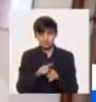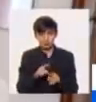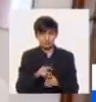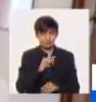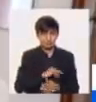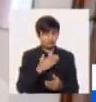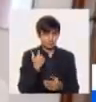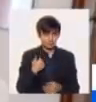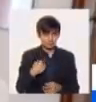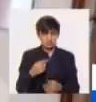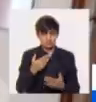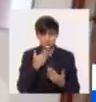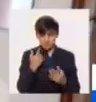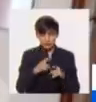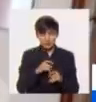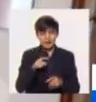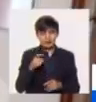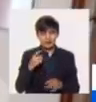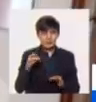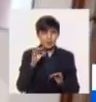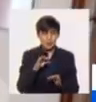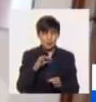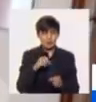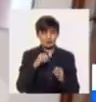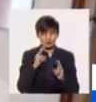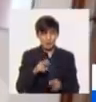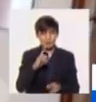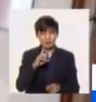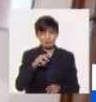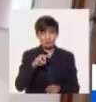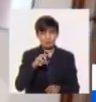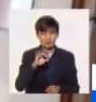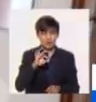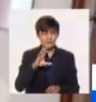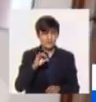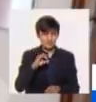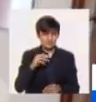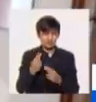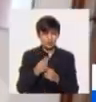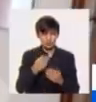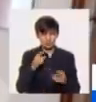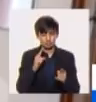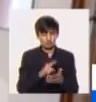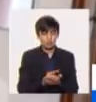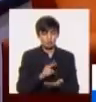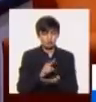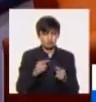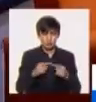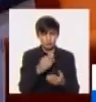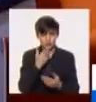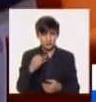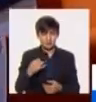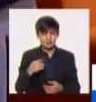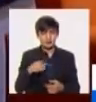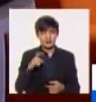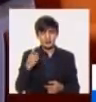жұмыстарын жүргізбейміз. Білесіз, химиялық препараттар қазір арнайы профилактикалық ем жоқ, және химиялық препараттар олар біздің организмімізді